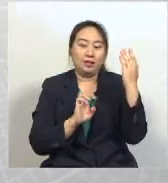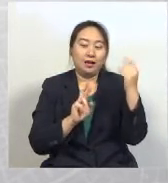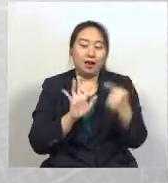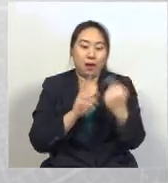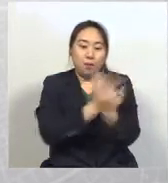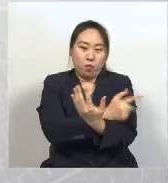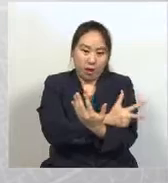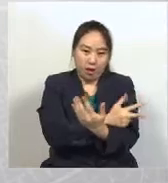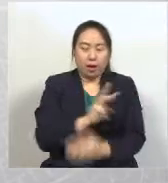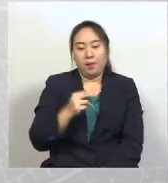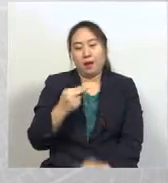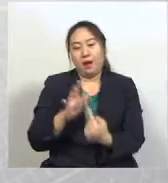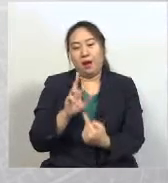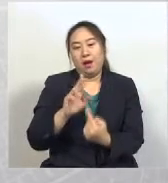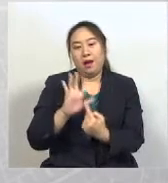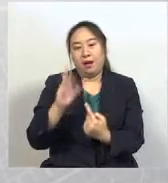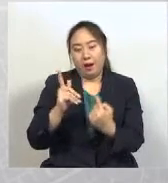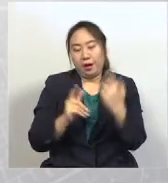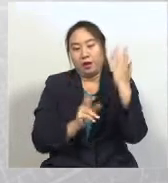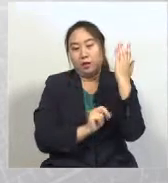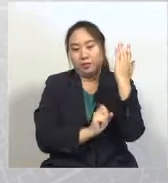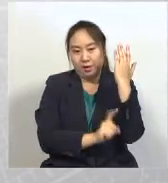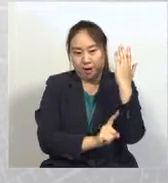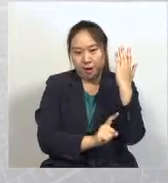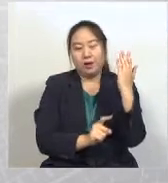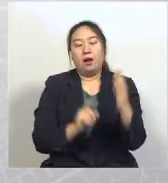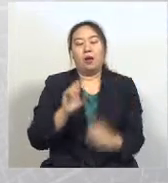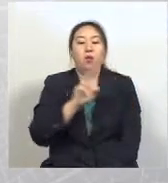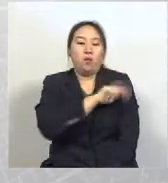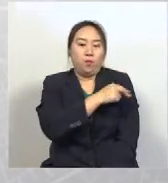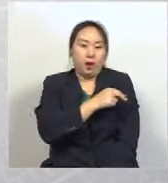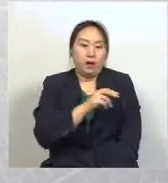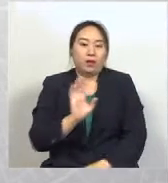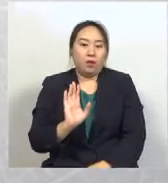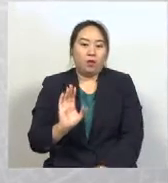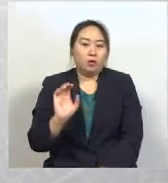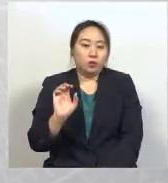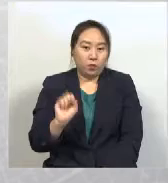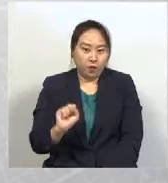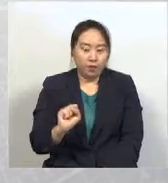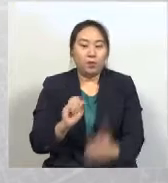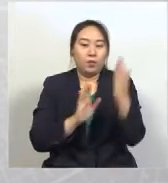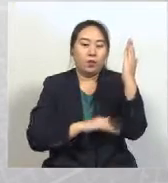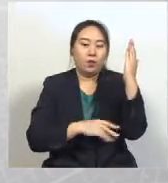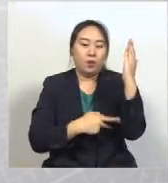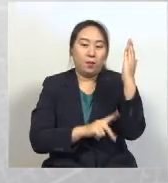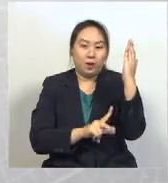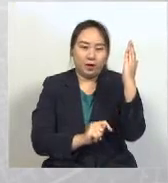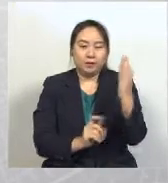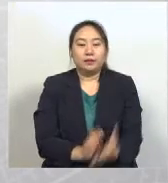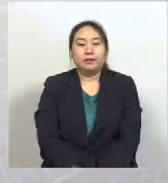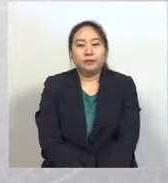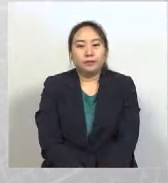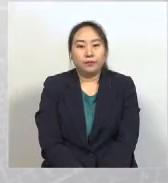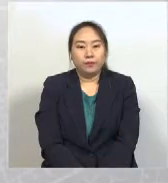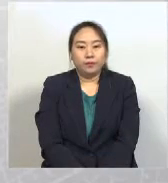บาลมหาราชนครศรีธรรมราชและโรงพยาบาลสมเด็จพระยุพราชสายบุรีจังหวัดปัตตานี